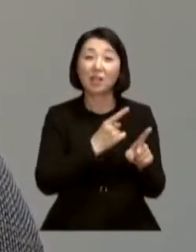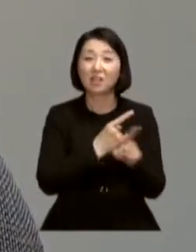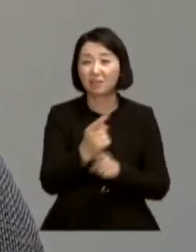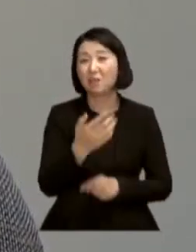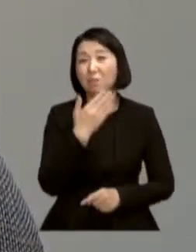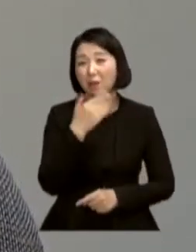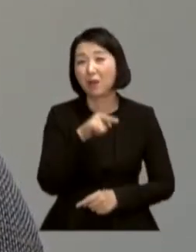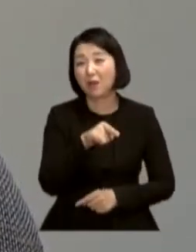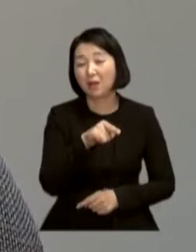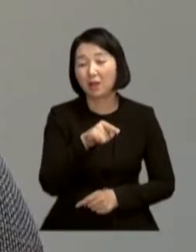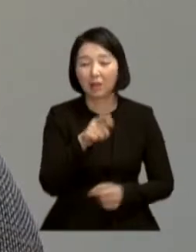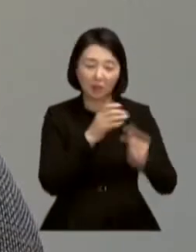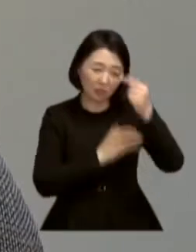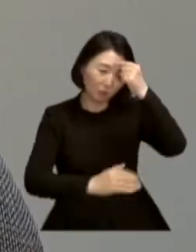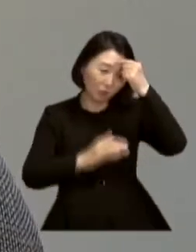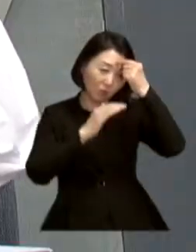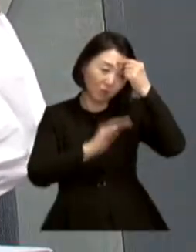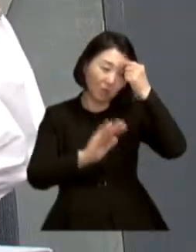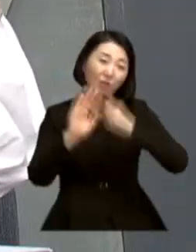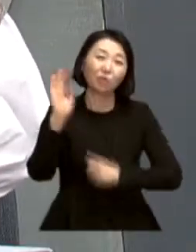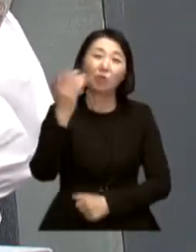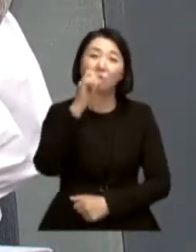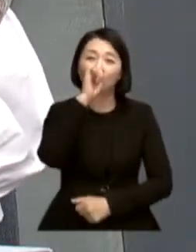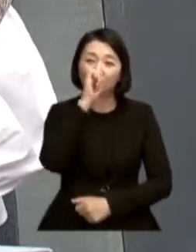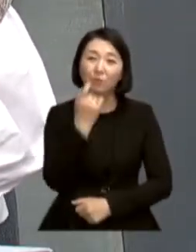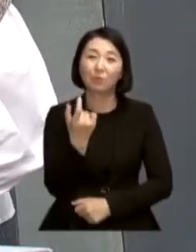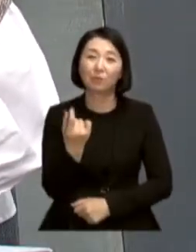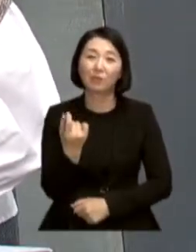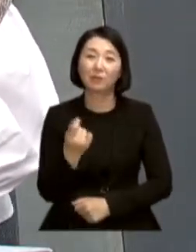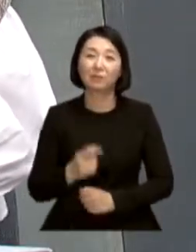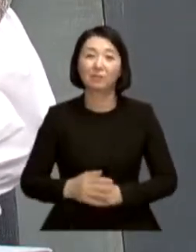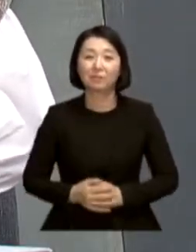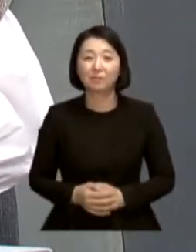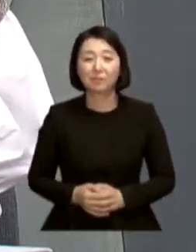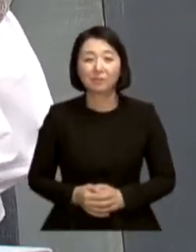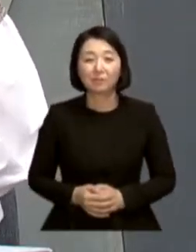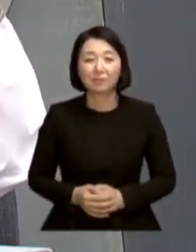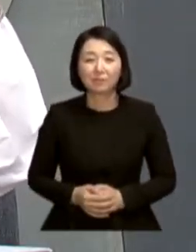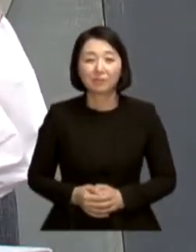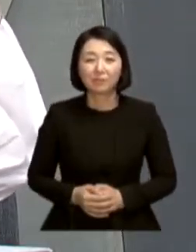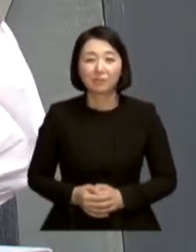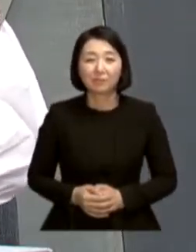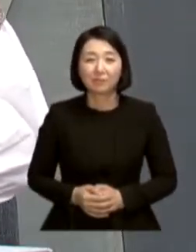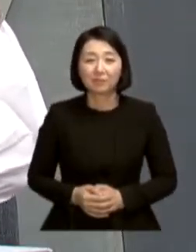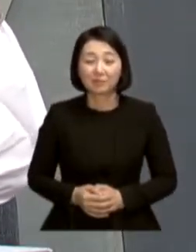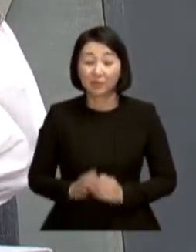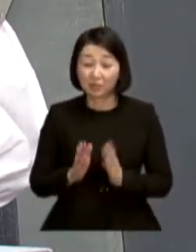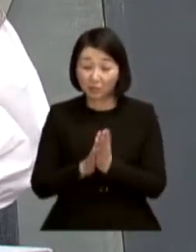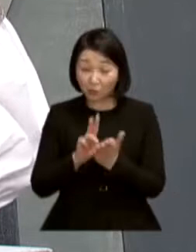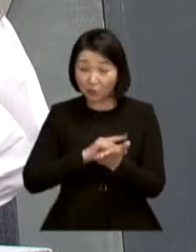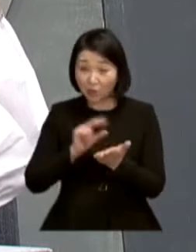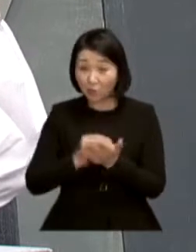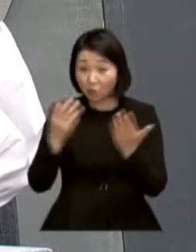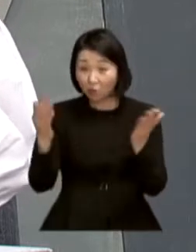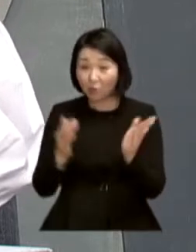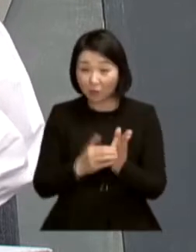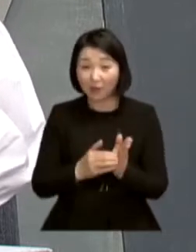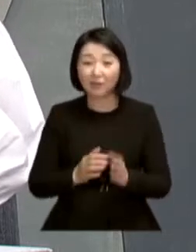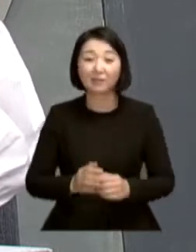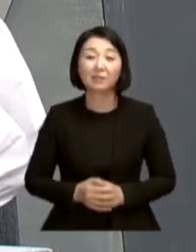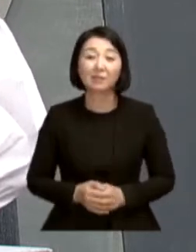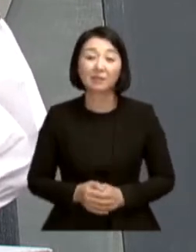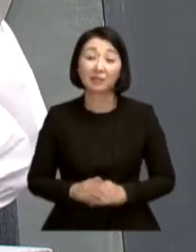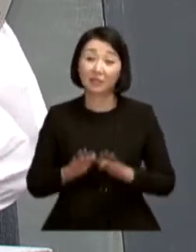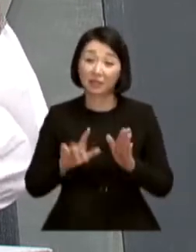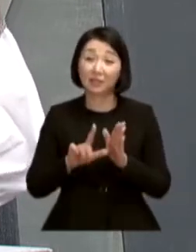되었으면 좋겠다 이런 생각이 많이 들어요. 이렇게 기도 제목 주셨는데요. 이 시간 뭐 기도 함께 하실